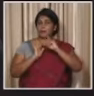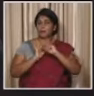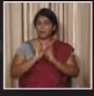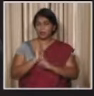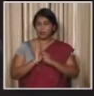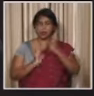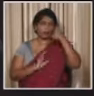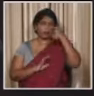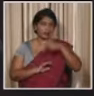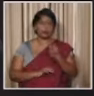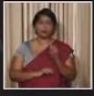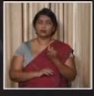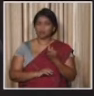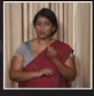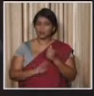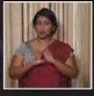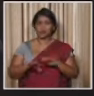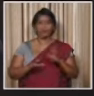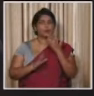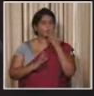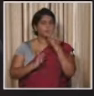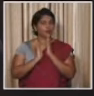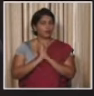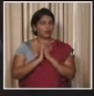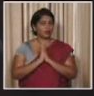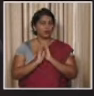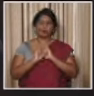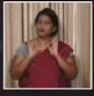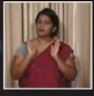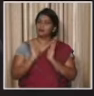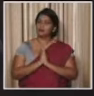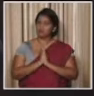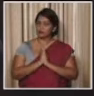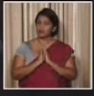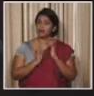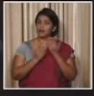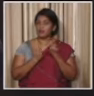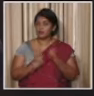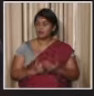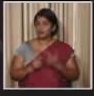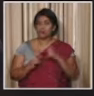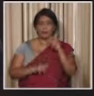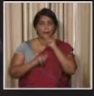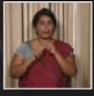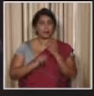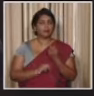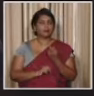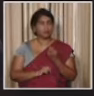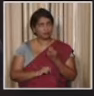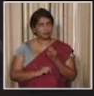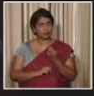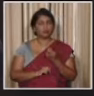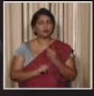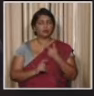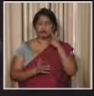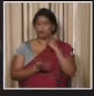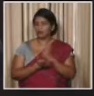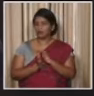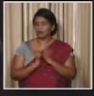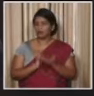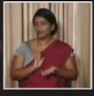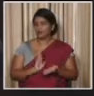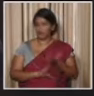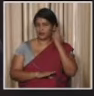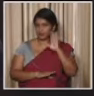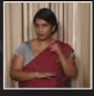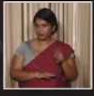හා දරුවන්ගේ පාසල් උපකරණ හා අත්‍යවශ්‍ය ඖෂධ මිලද දරාගත නොහැකි ලෙස වැඩි